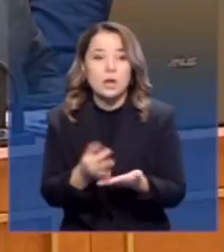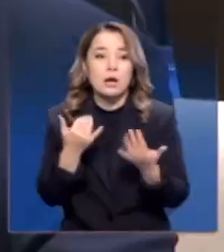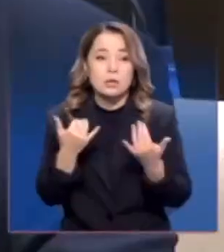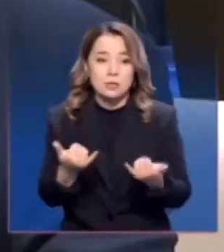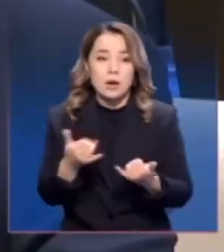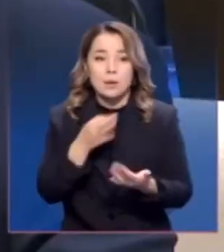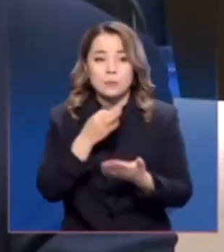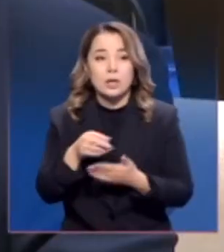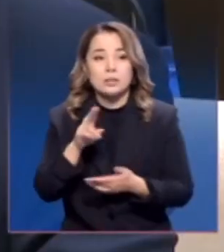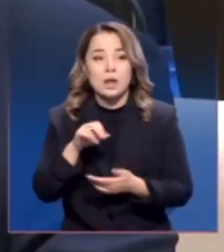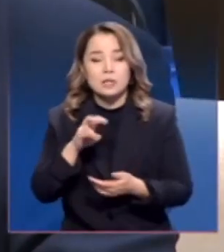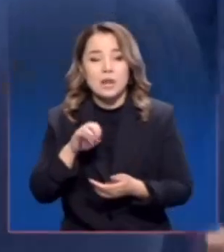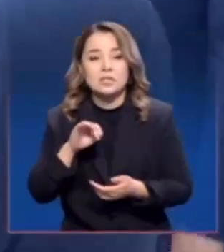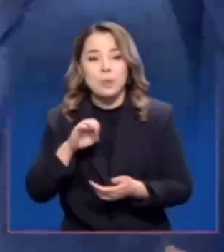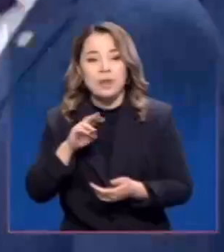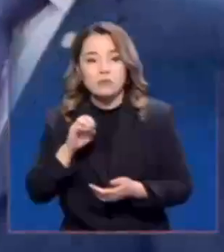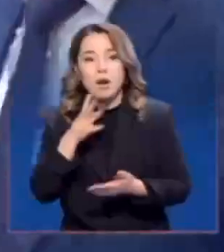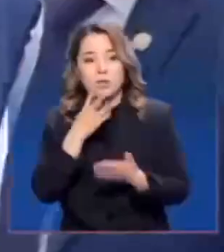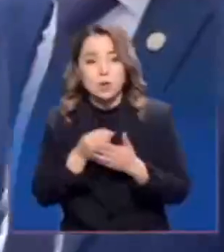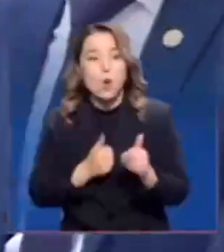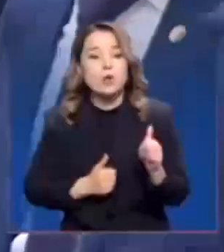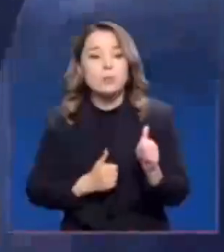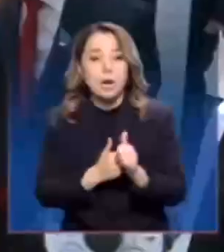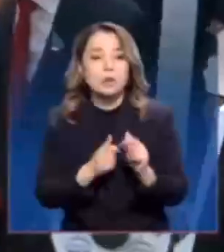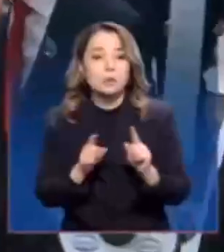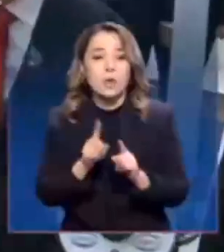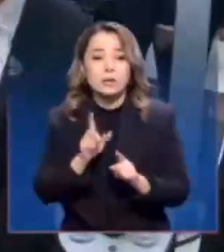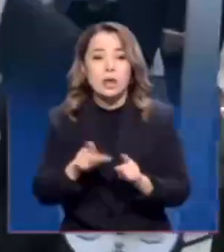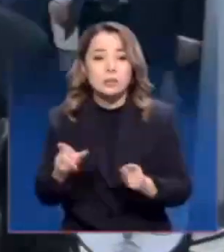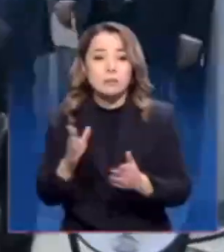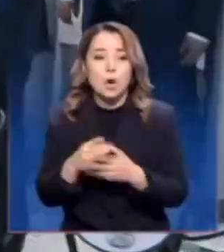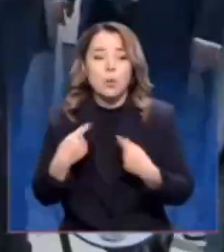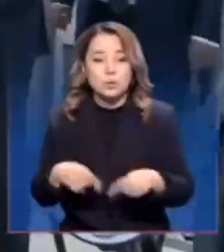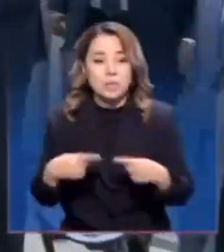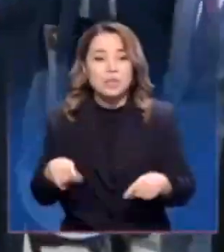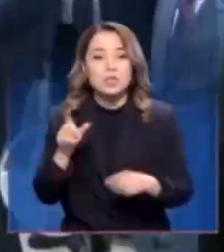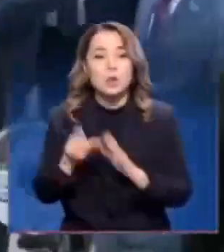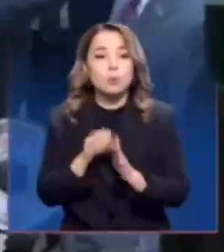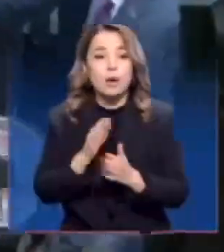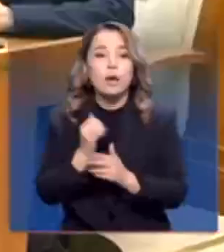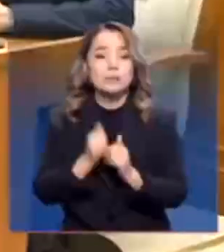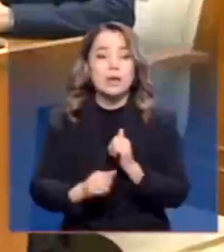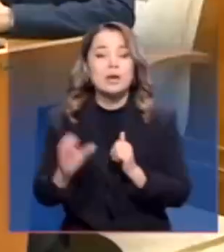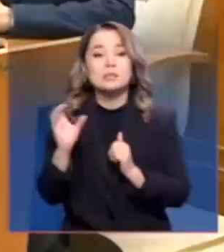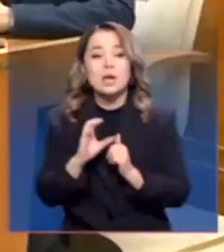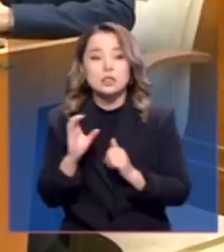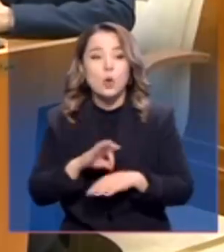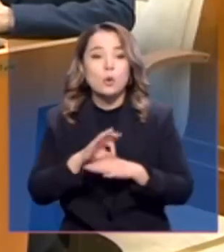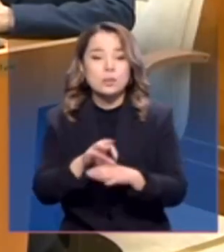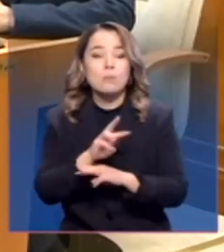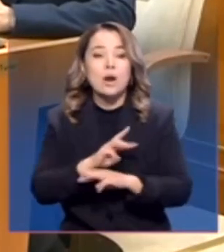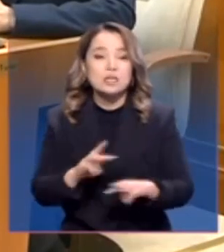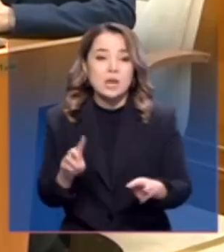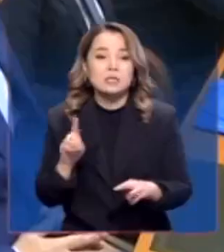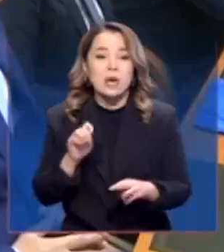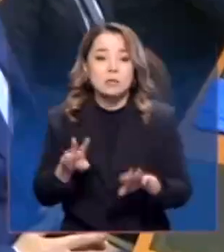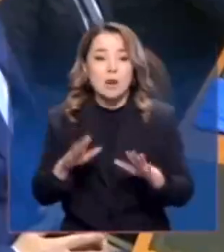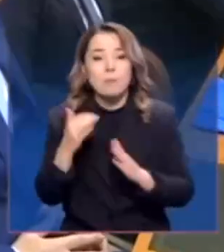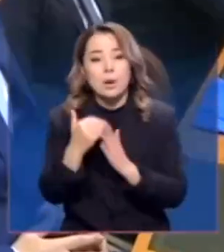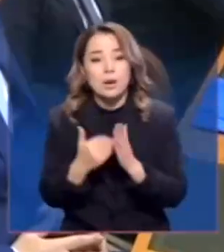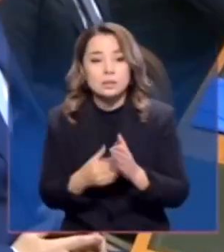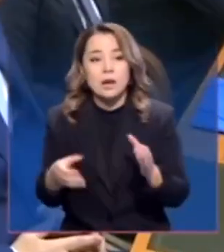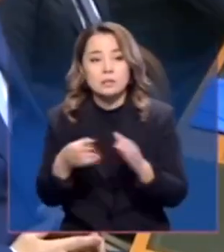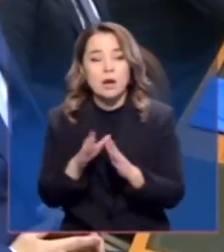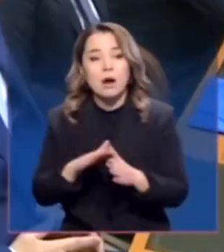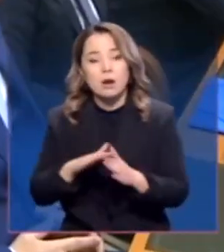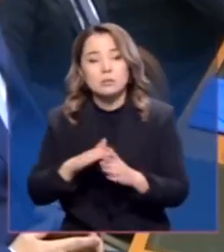Альберт Рау мен Дания Испаева спикердің орынбасарлары болды. Ал өзге депутаттар әр сәрсенбі сайын өтетін мәжіліс залына партиялық тізіммен емес